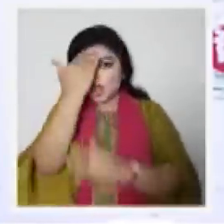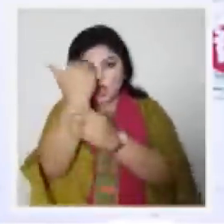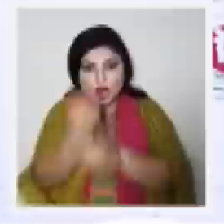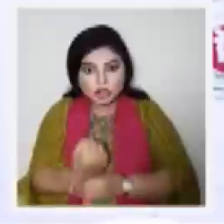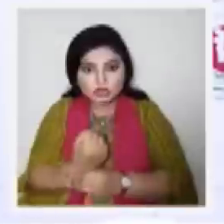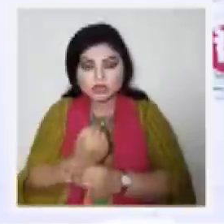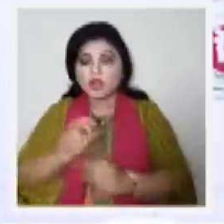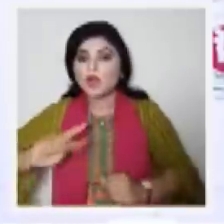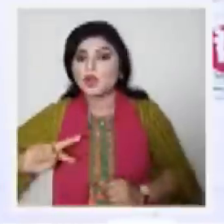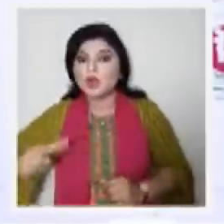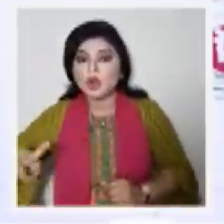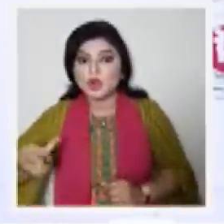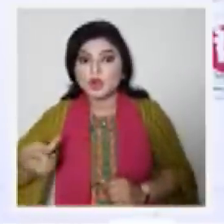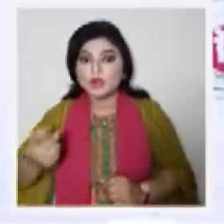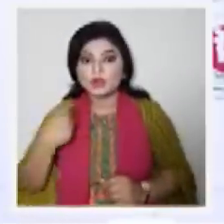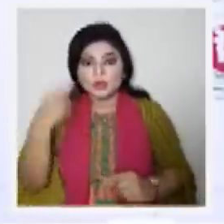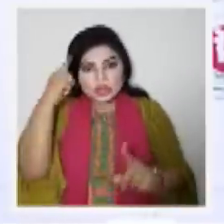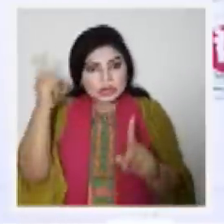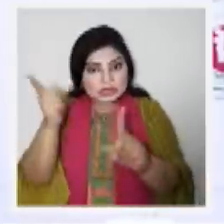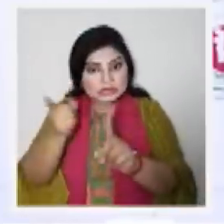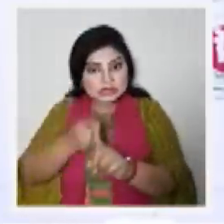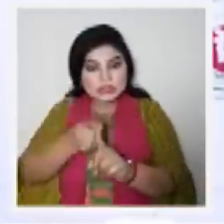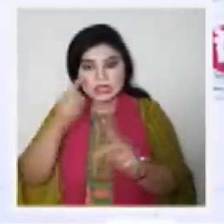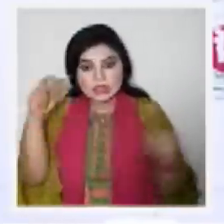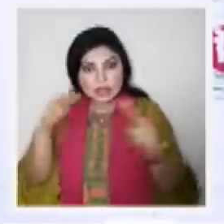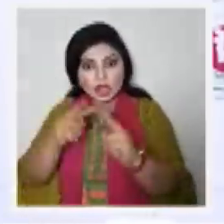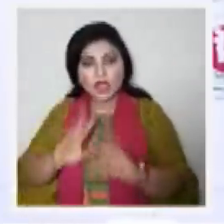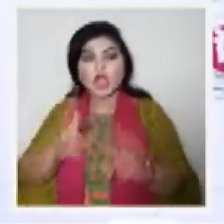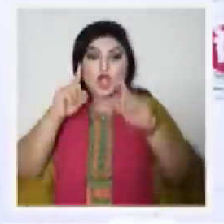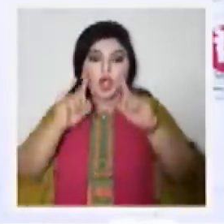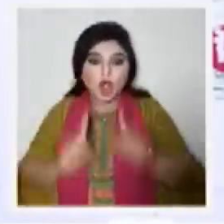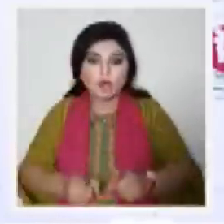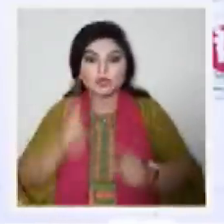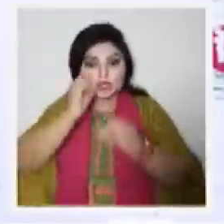কোনো লক্ষণ বা উপসর্গ থাকে, বা আপনারা কোনো আক্রান্ত ব্যক্তির